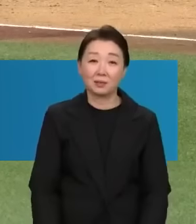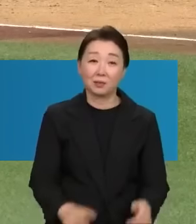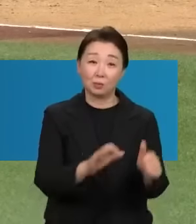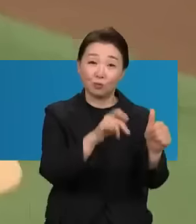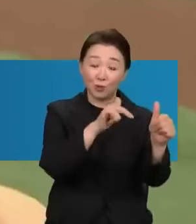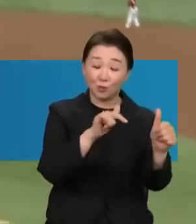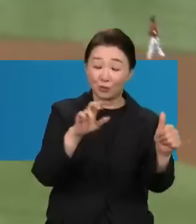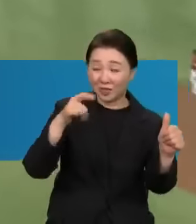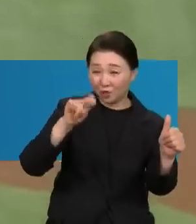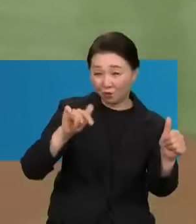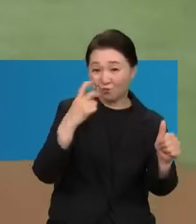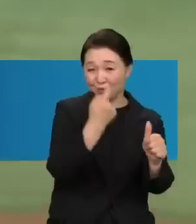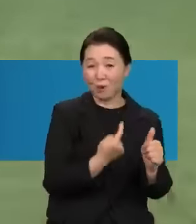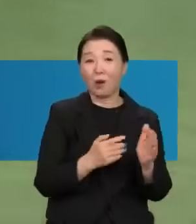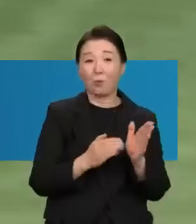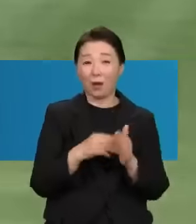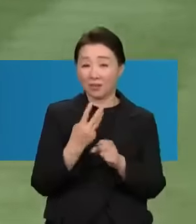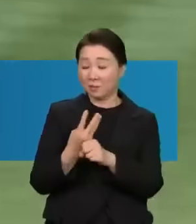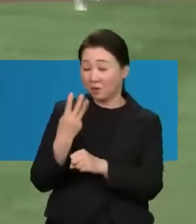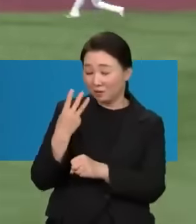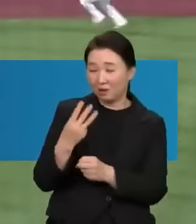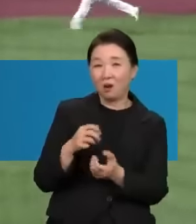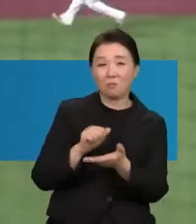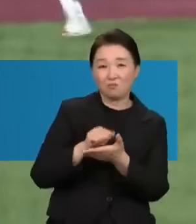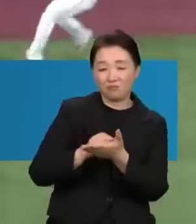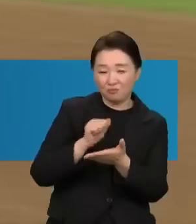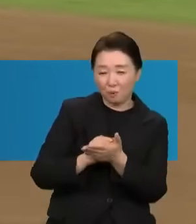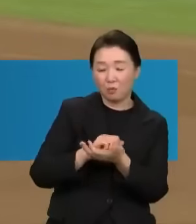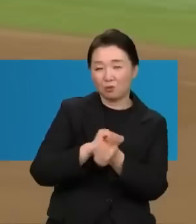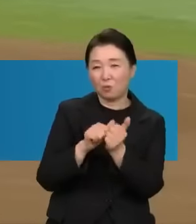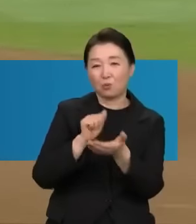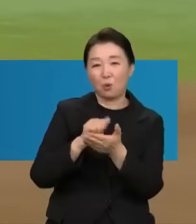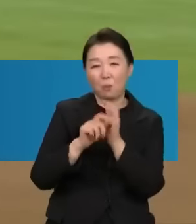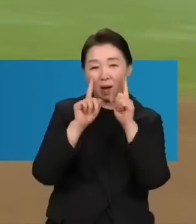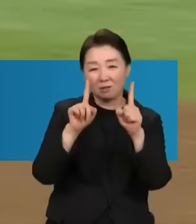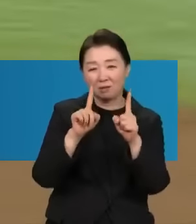키움으로 돌아온 건데요. 3년 전 불법 스포츠 도박 의혹으로